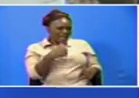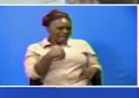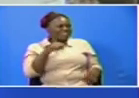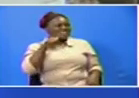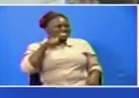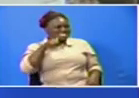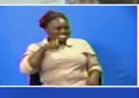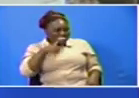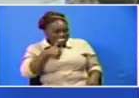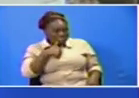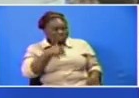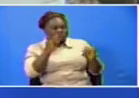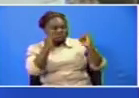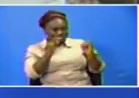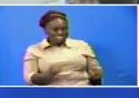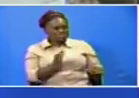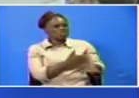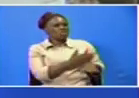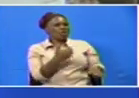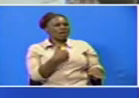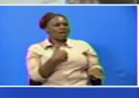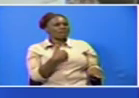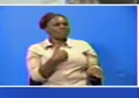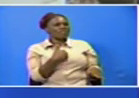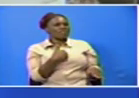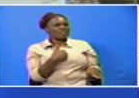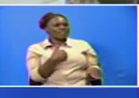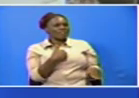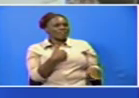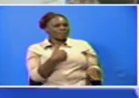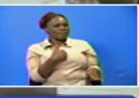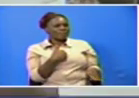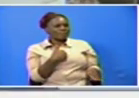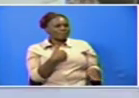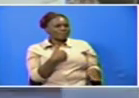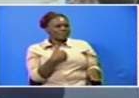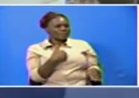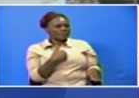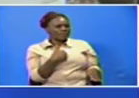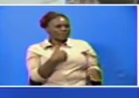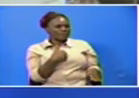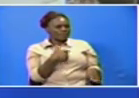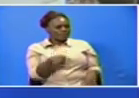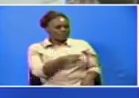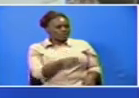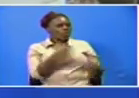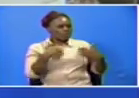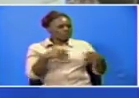kipya na nitakuwa ninafanya performance vile vile kutoka na wasanii locally wa hapa, local